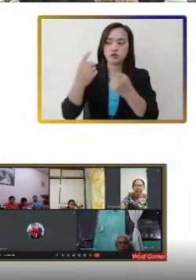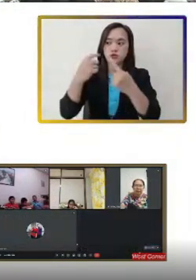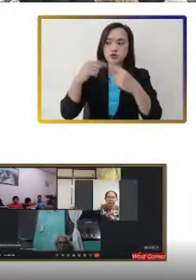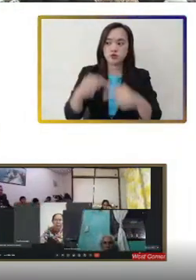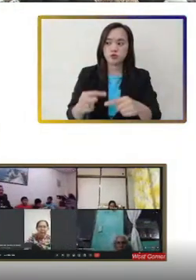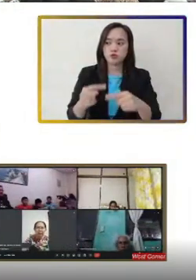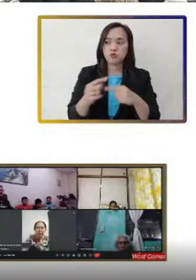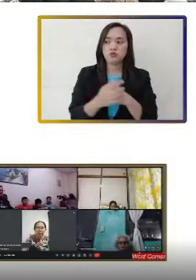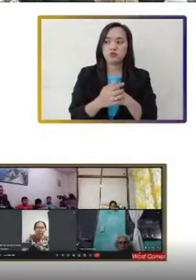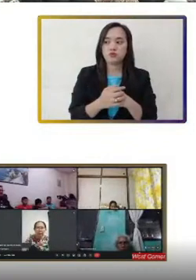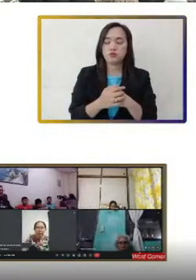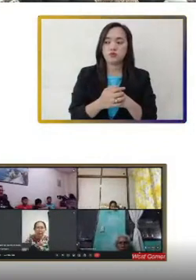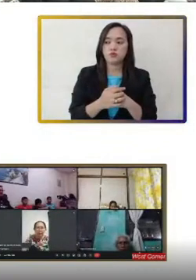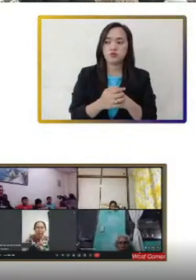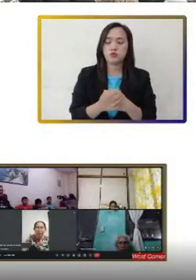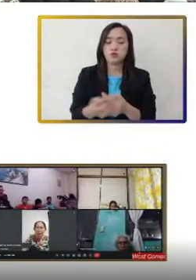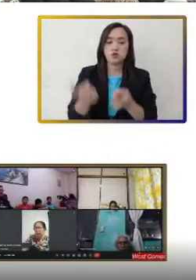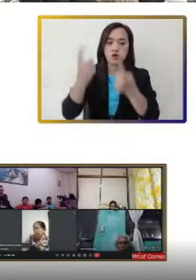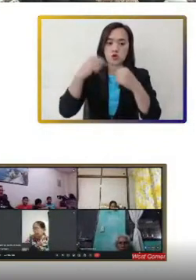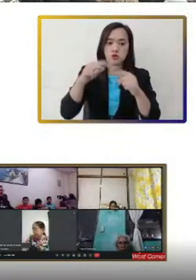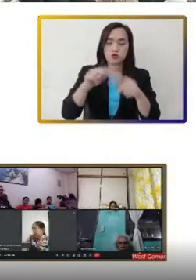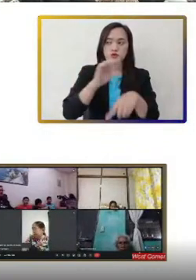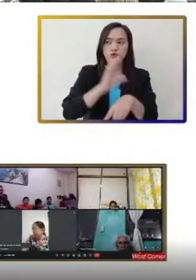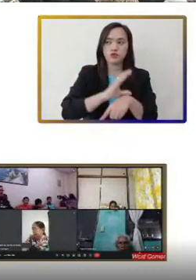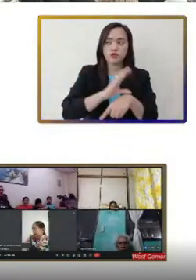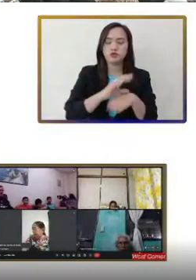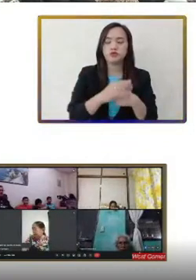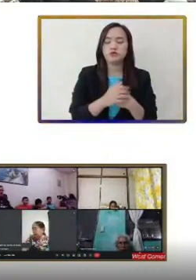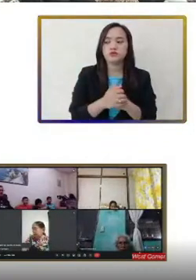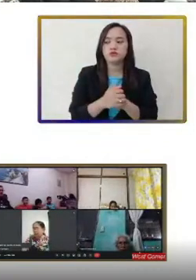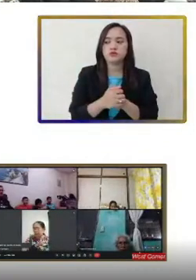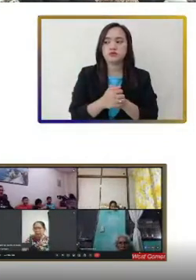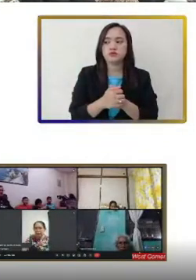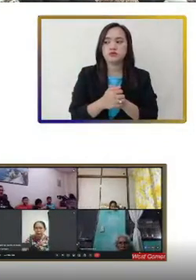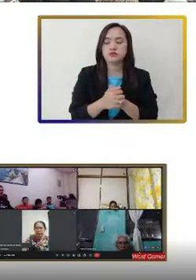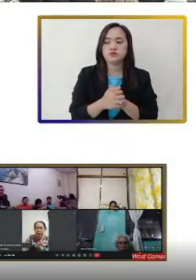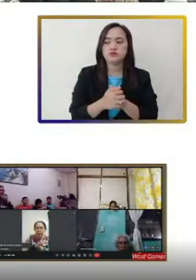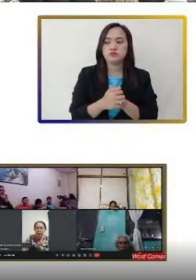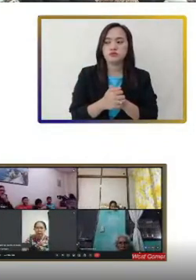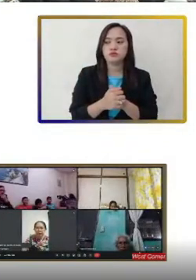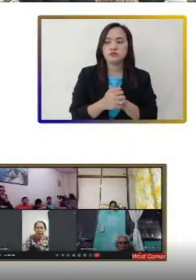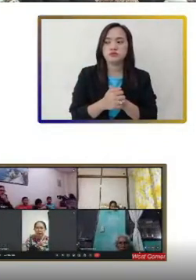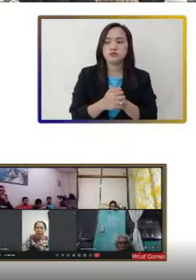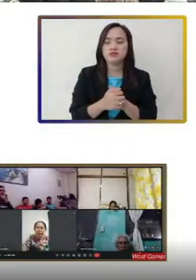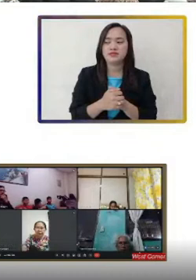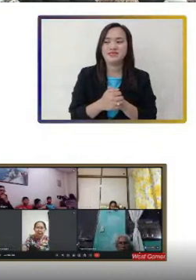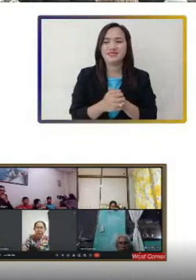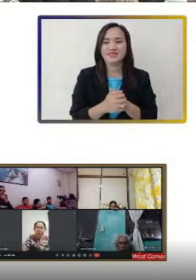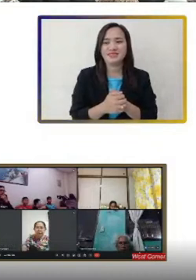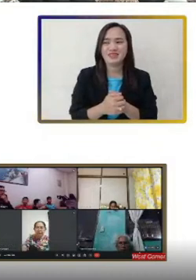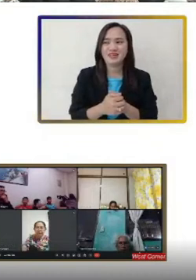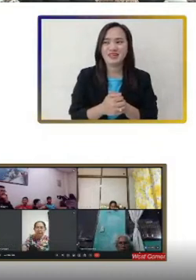may pinang-iingatan na po silang karamdaman, no? Huwag kayo may ingit sa kanila, baka lumipat sa inyo.